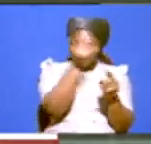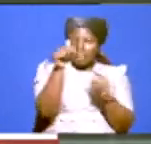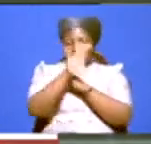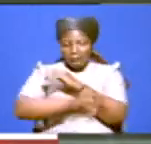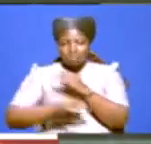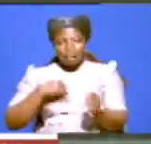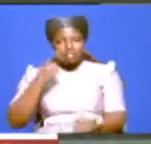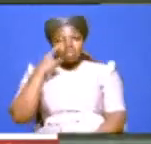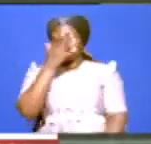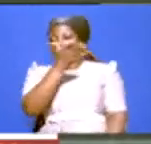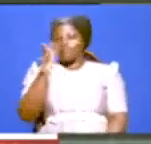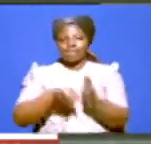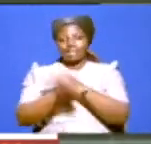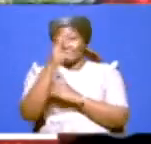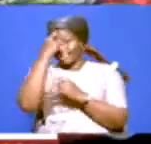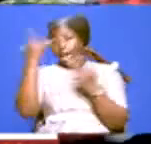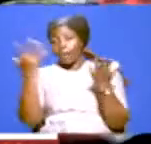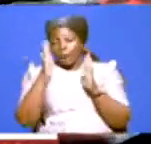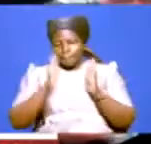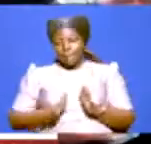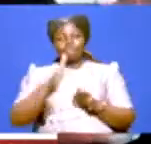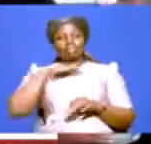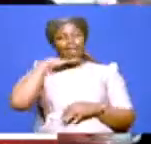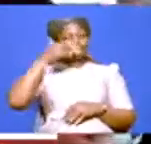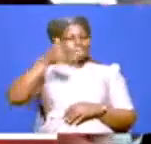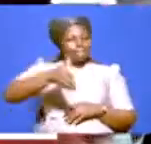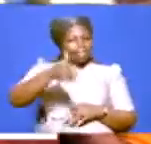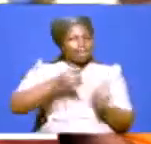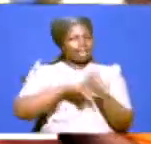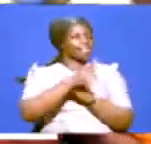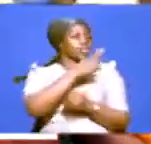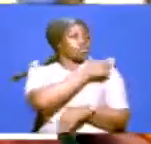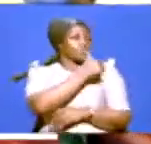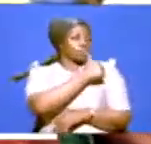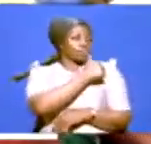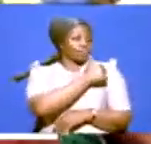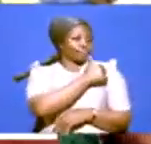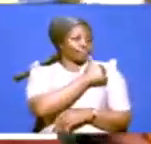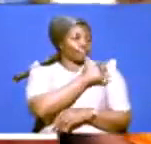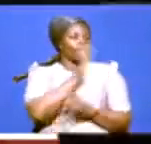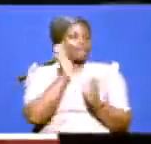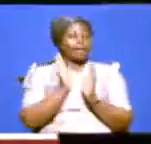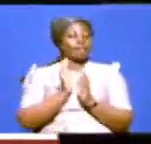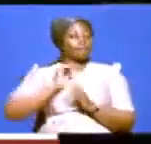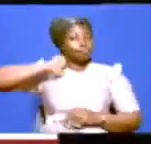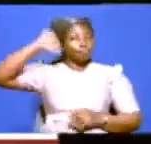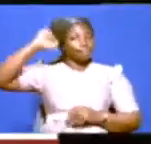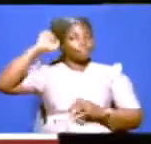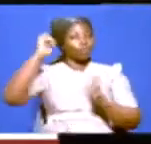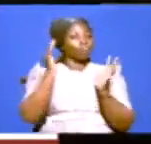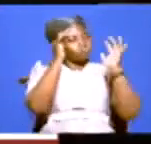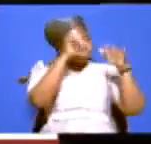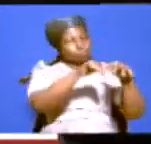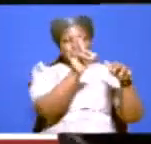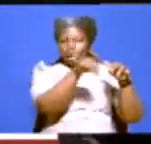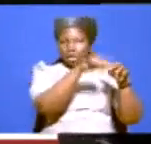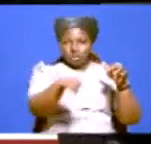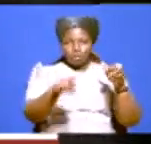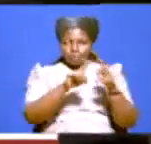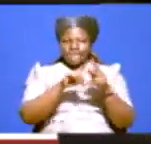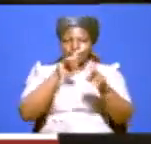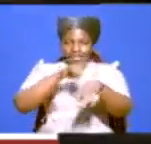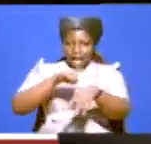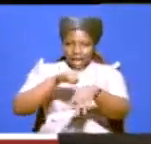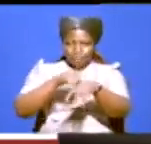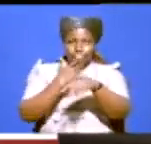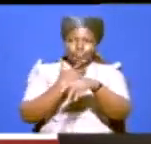person dies right in front of a hospital. Mikusanyiko ya kisiasa imesitishwa, muda wa kafyu ya usiku pia umeongezwa, huku maafisa